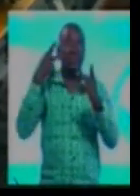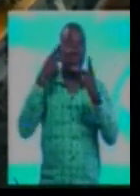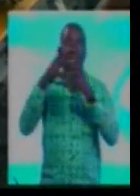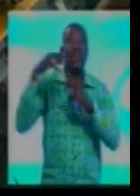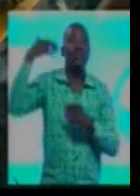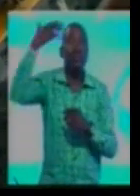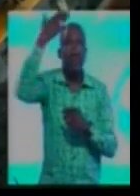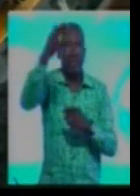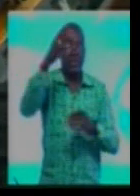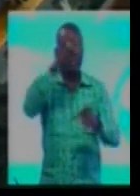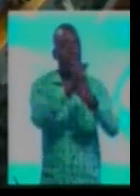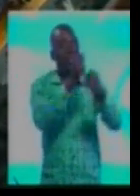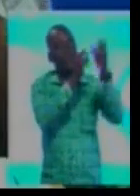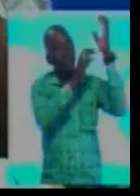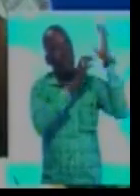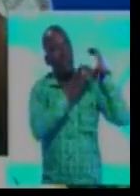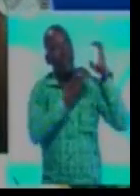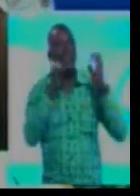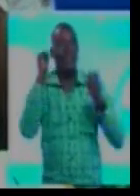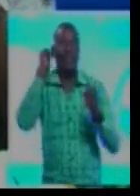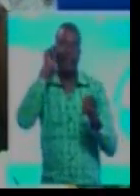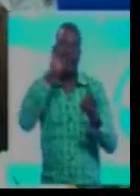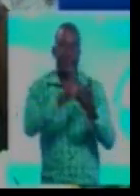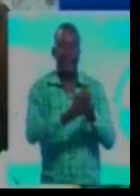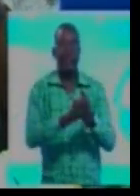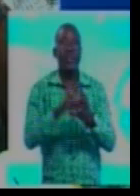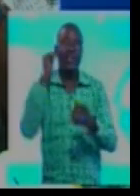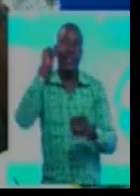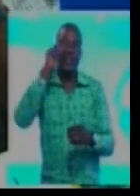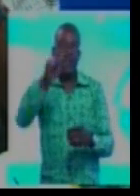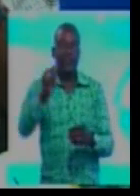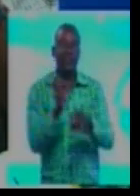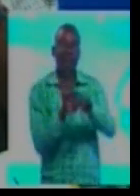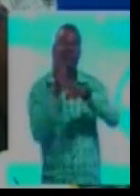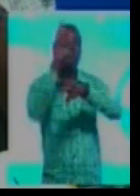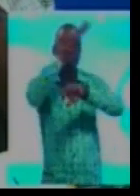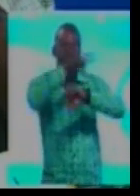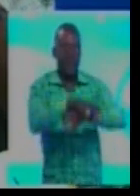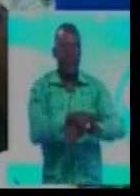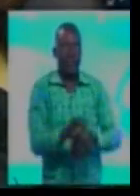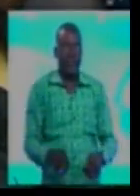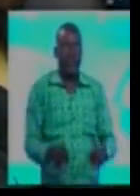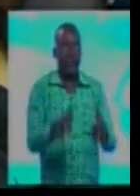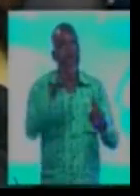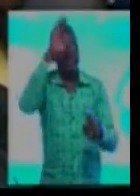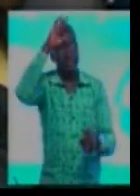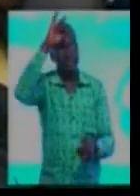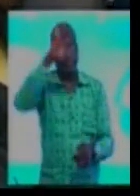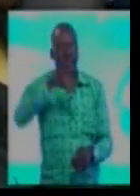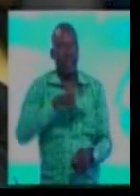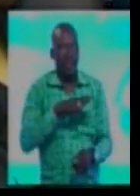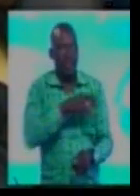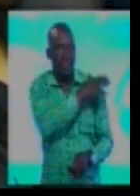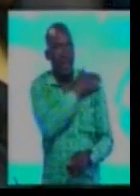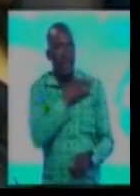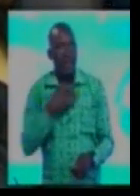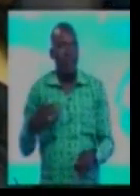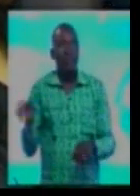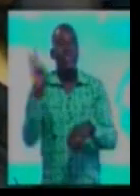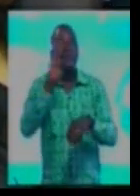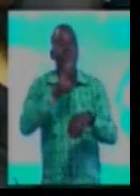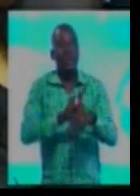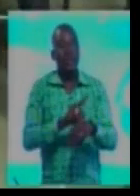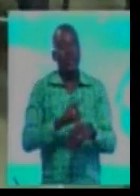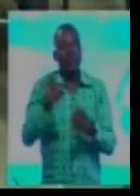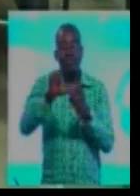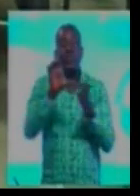la prise en charge des femmes et des filles victimes des violences en situation d'urgence humanitaire, ainsi que les dispositions du